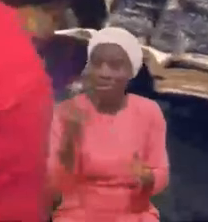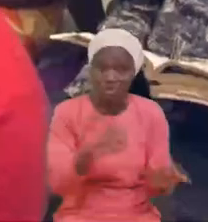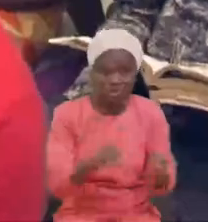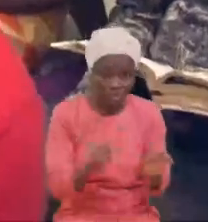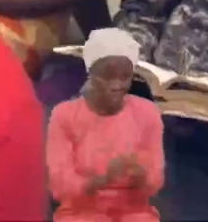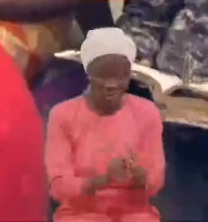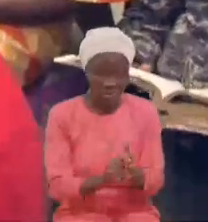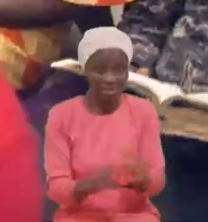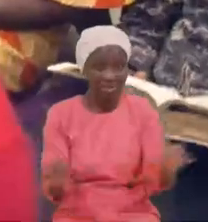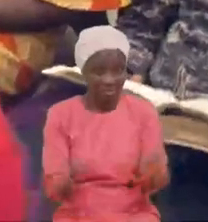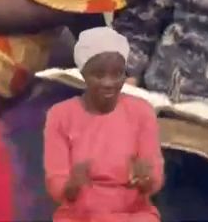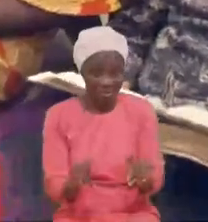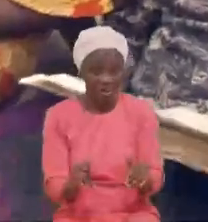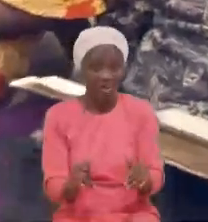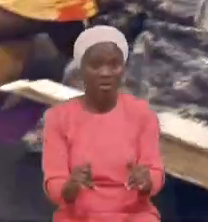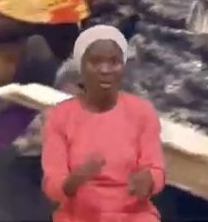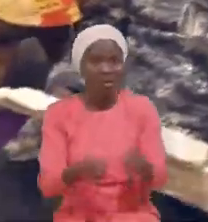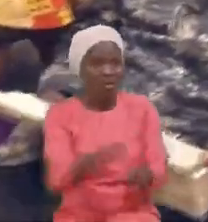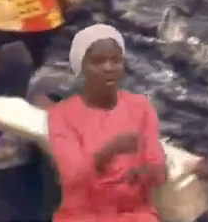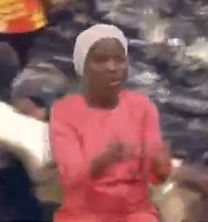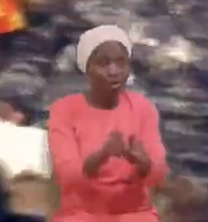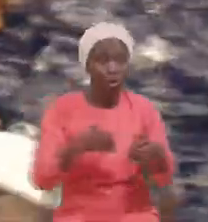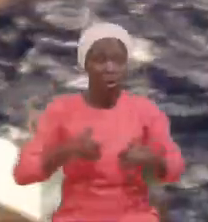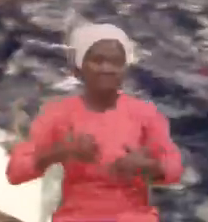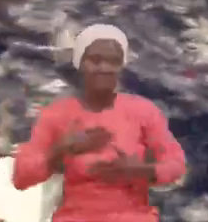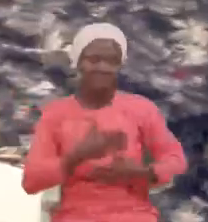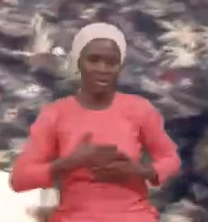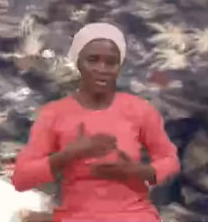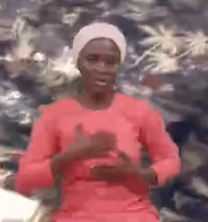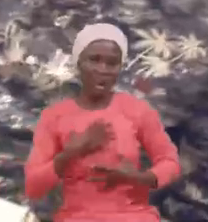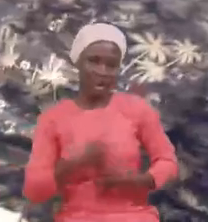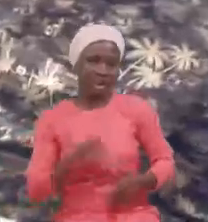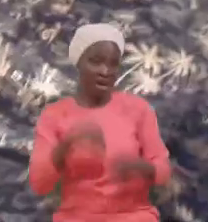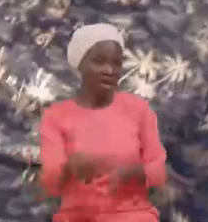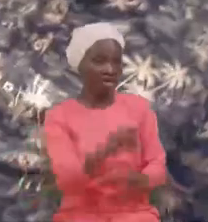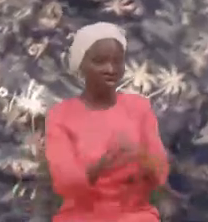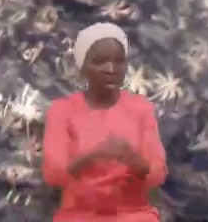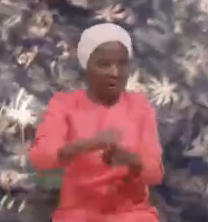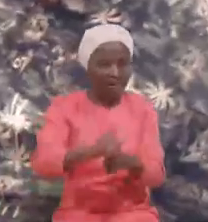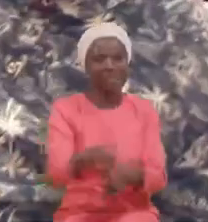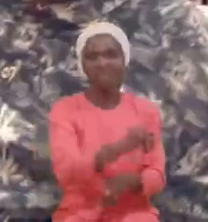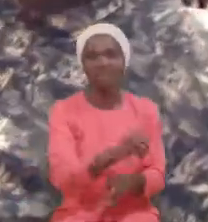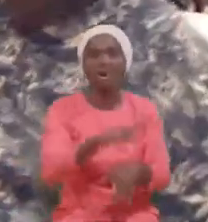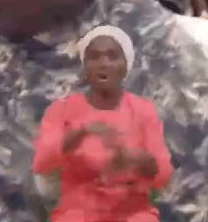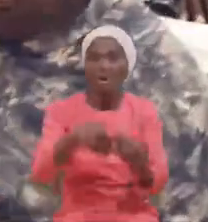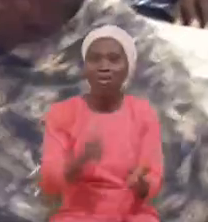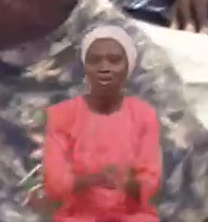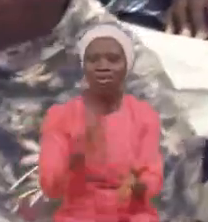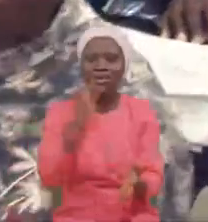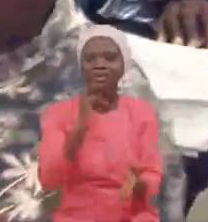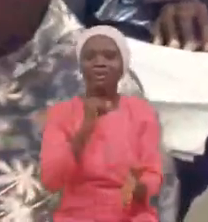font, mais ils approuvent ceux qui les font. Tout cela